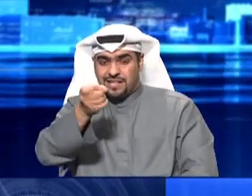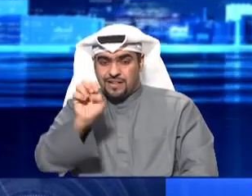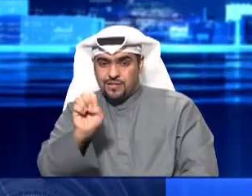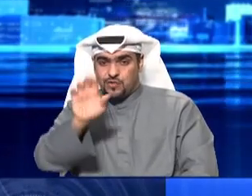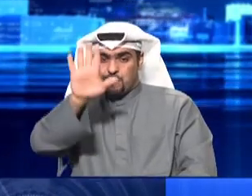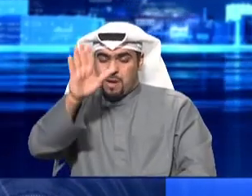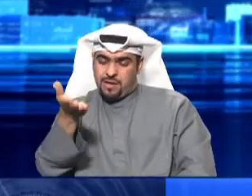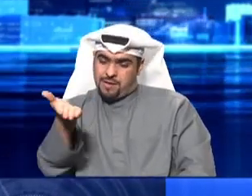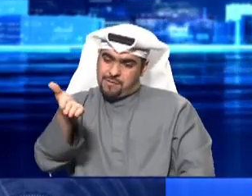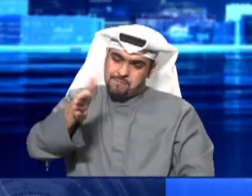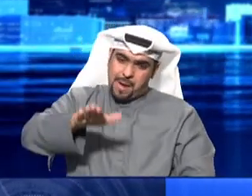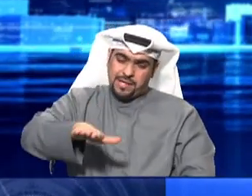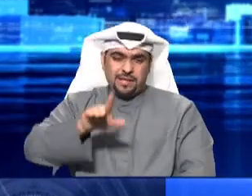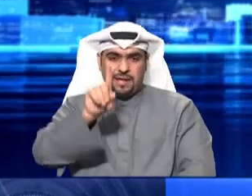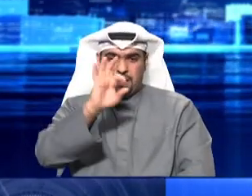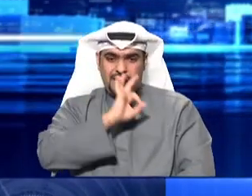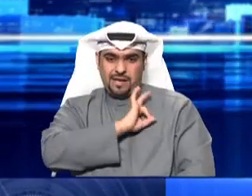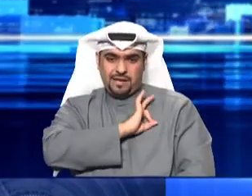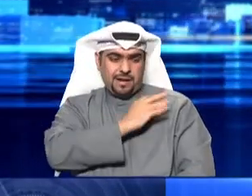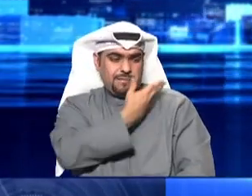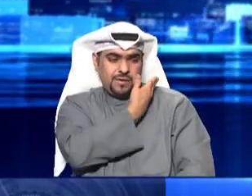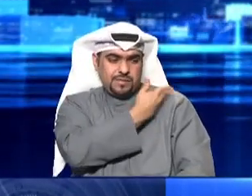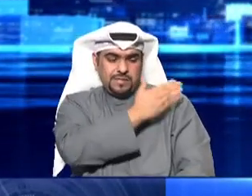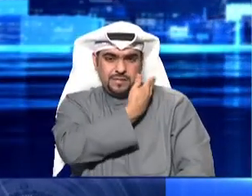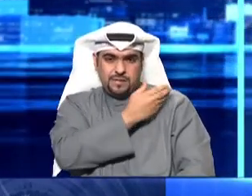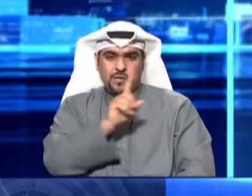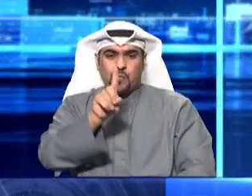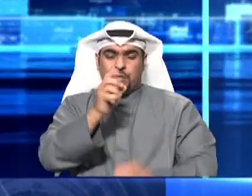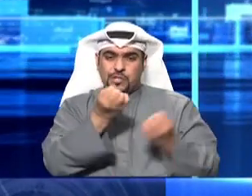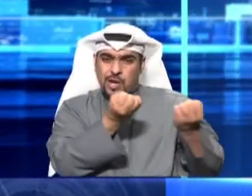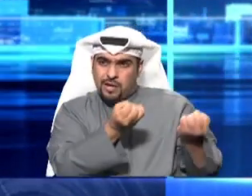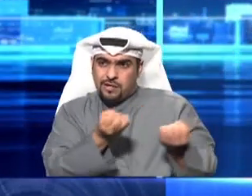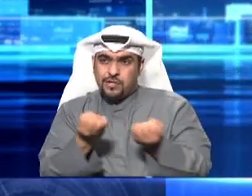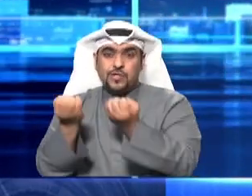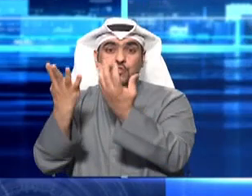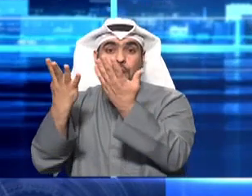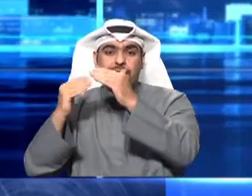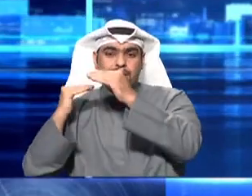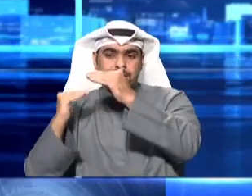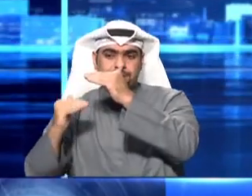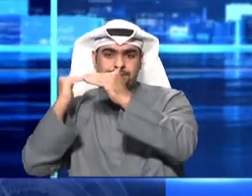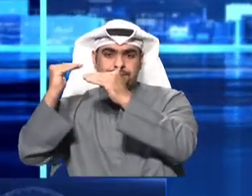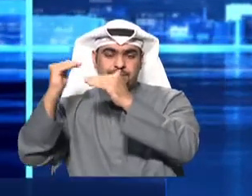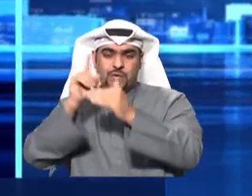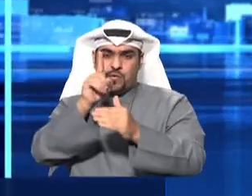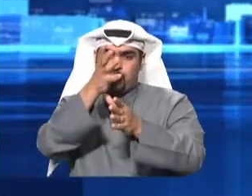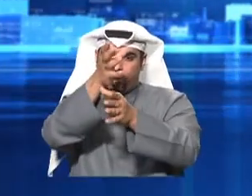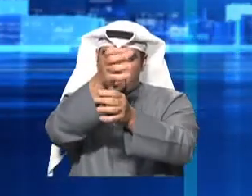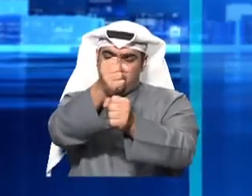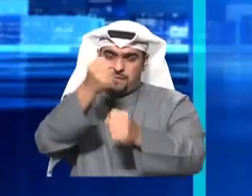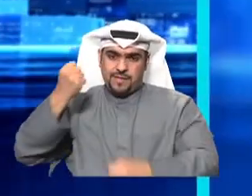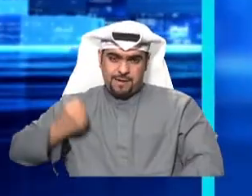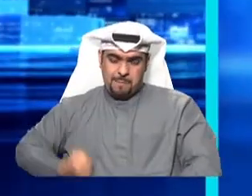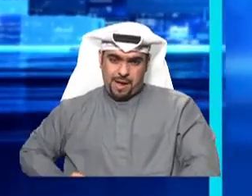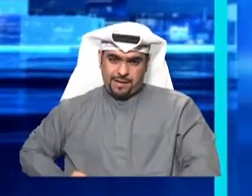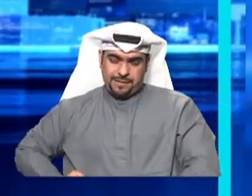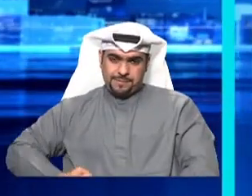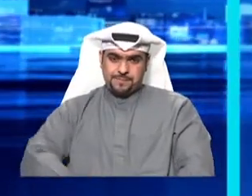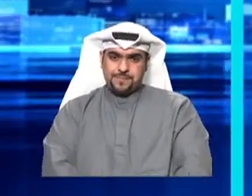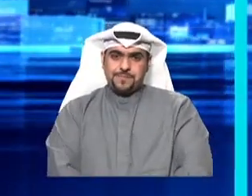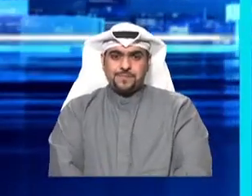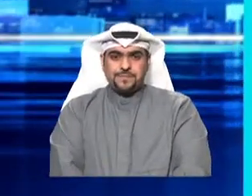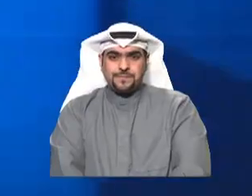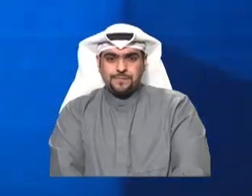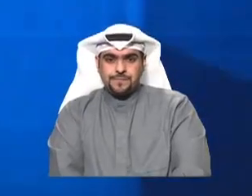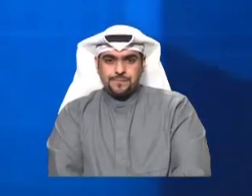بواسع رحمته ومغفرته ورضوانه ويسكنه فسيح جناته وأن لا يريه مكروها بعزيز.